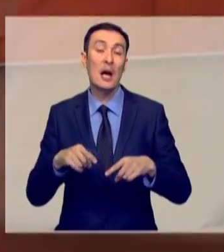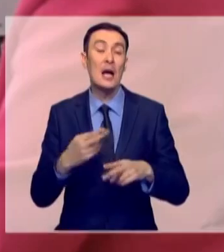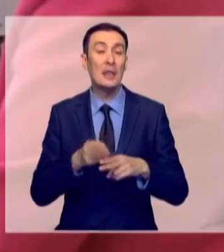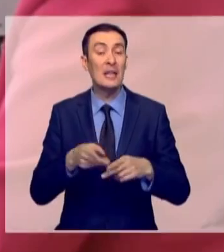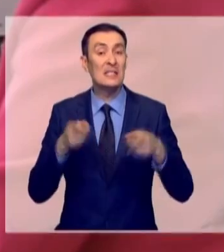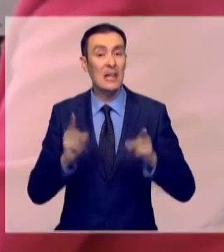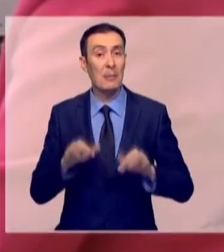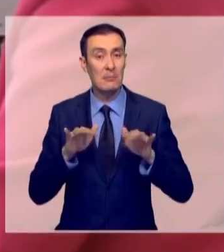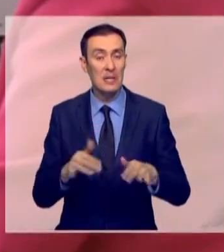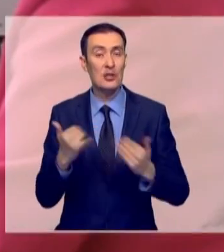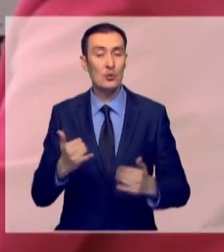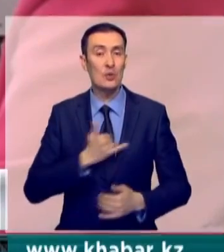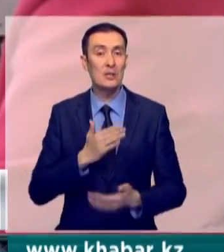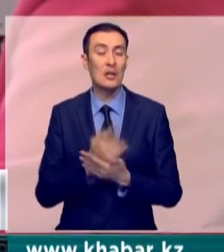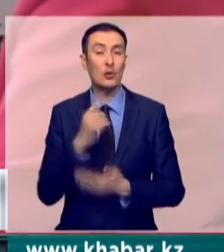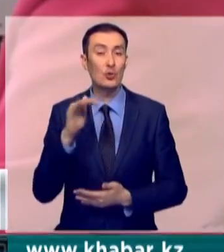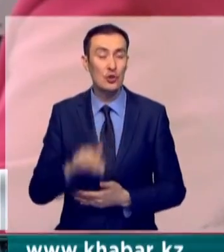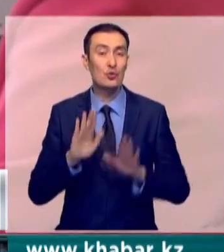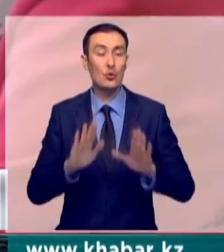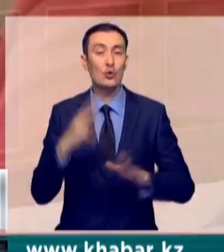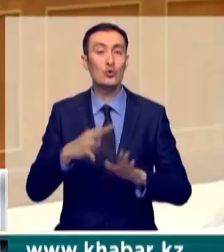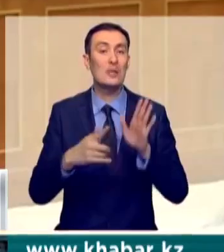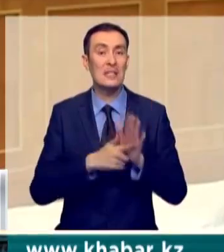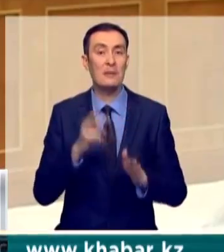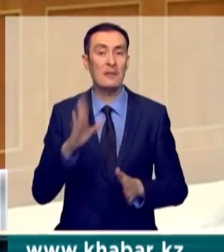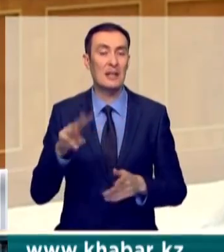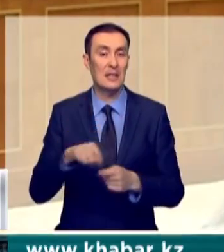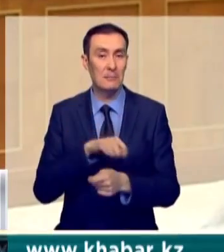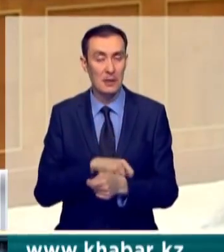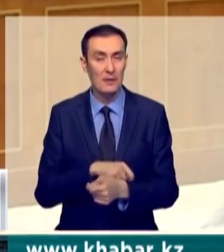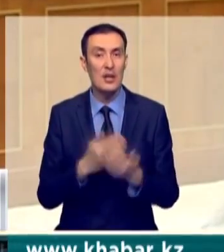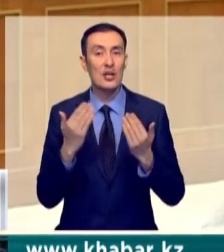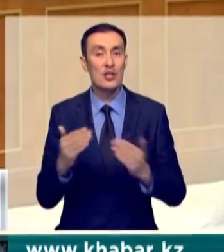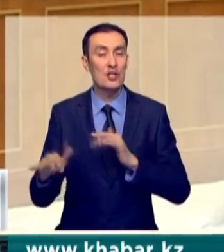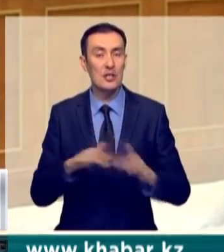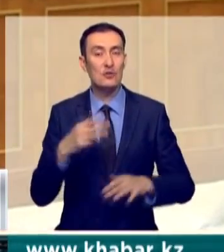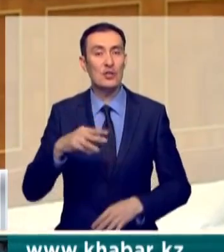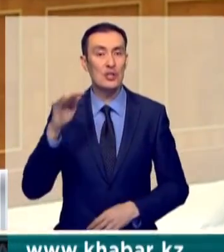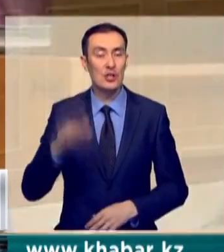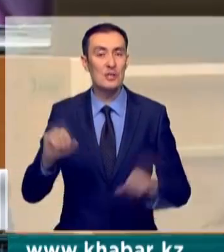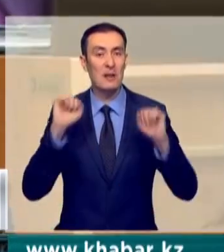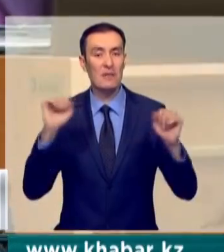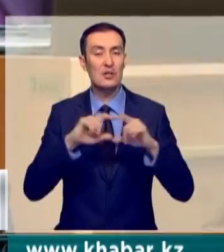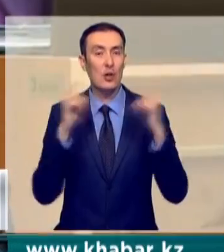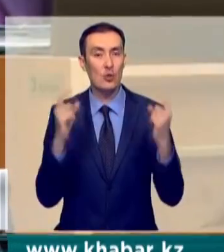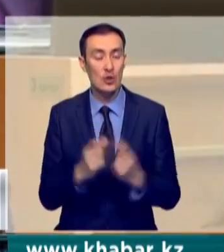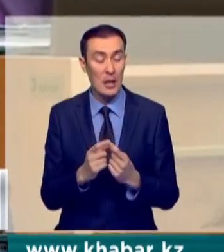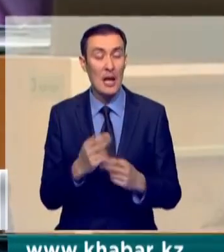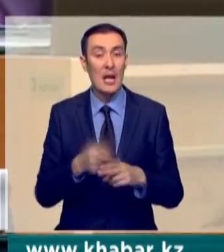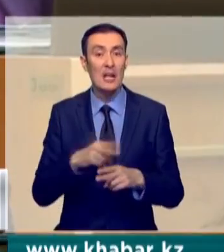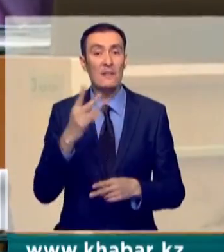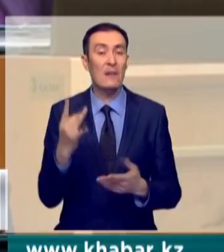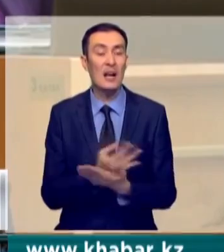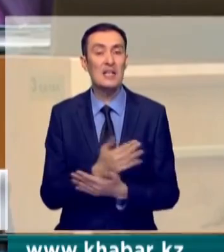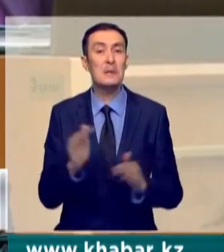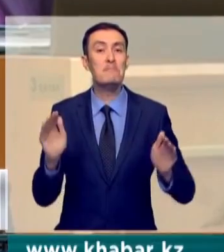На самом же деле по стране на 1000 всего 47 квадратных метров. Действующих 30 тысяч спортивных сооружений. Это в два